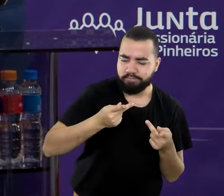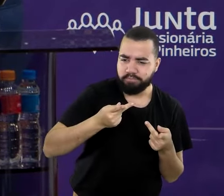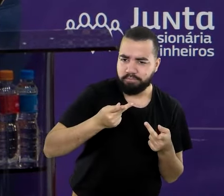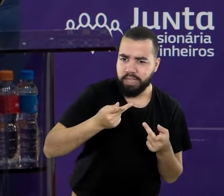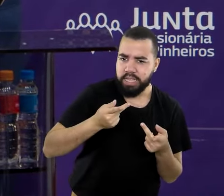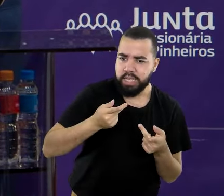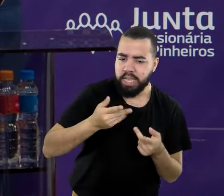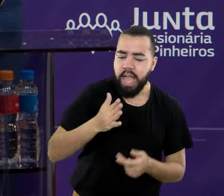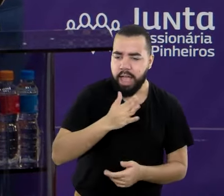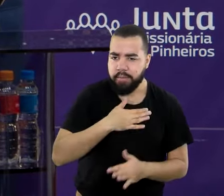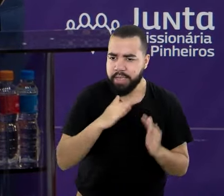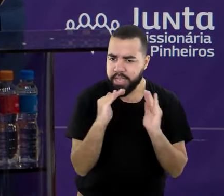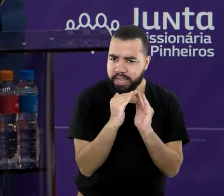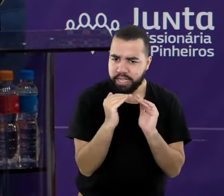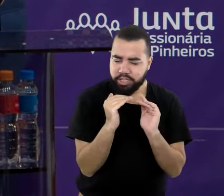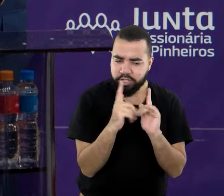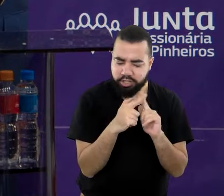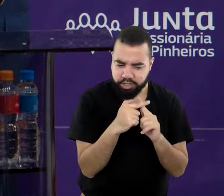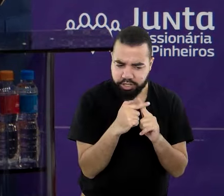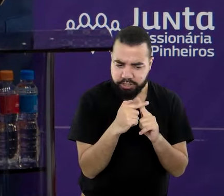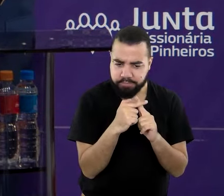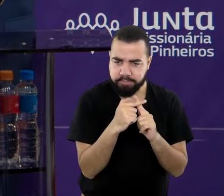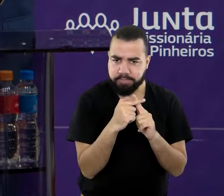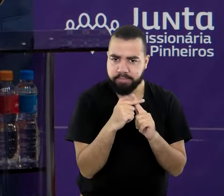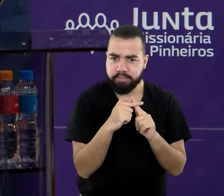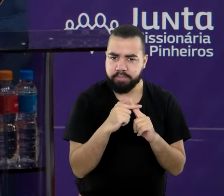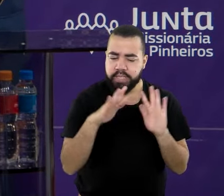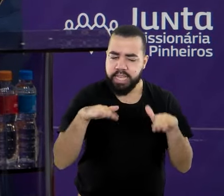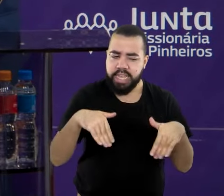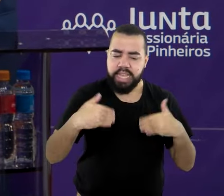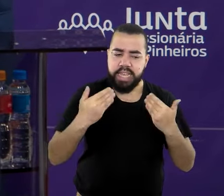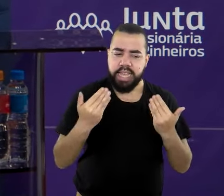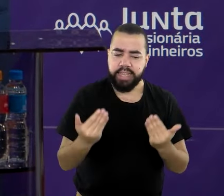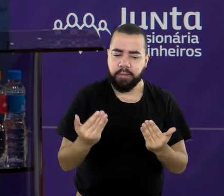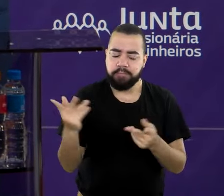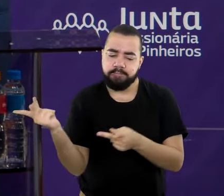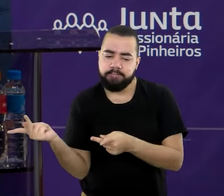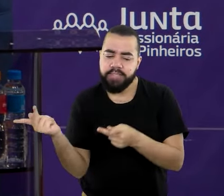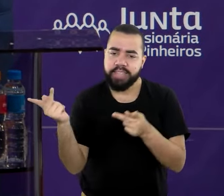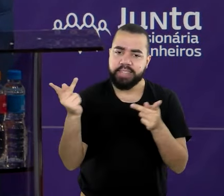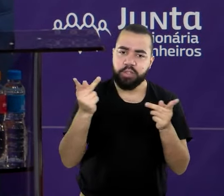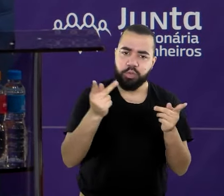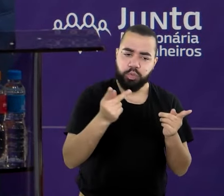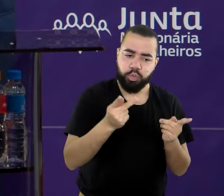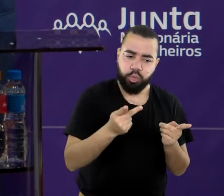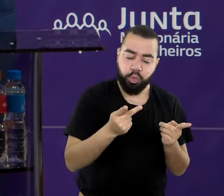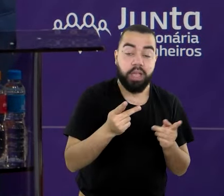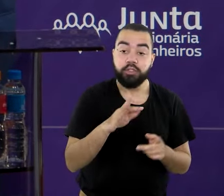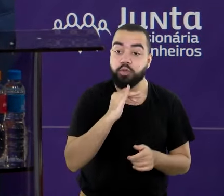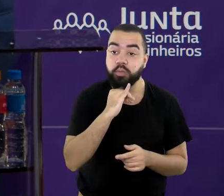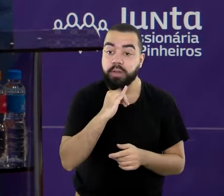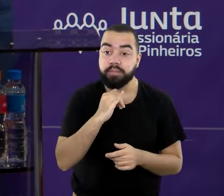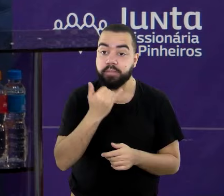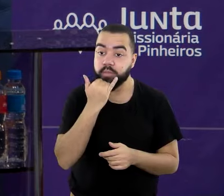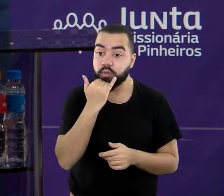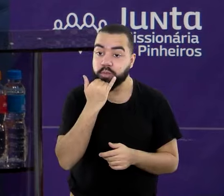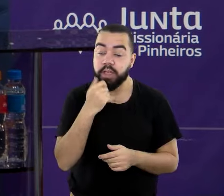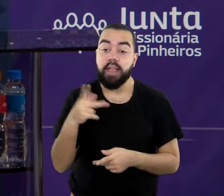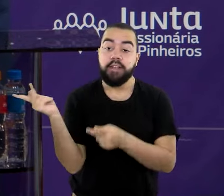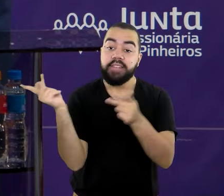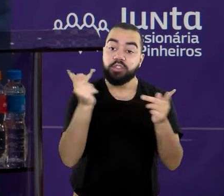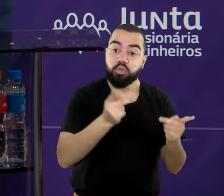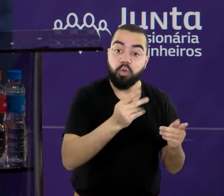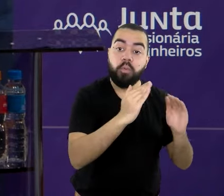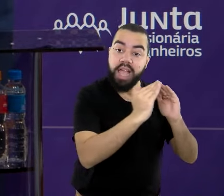했는데 성도님이 문을 열지 않았습니다. E ele fez a visita, mas o irmão não abriu a porta.